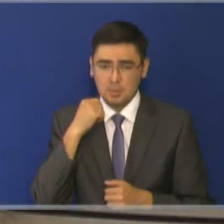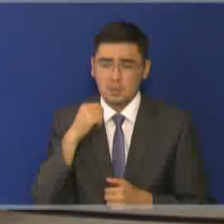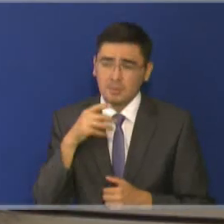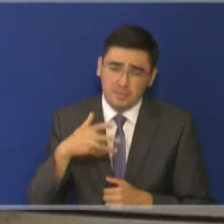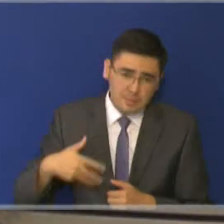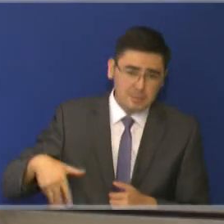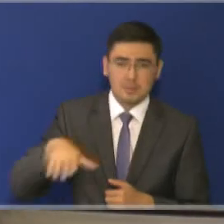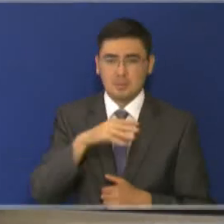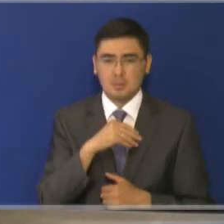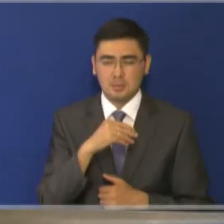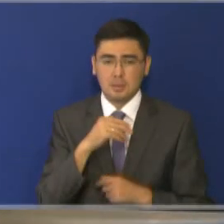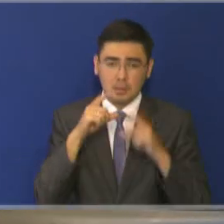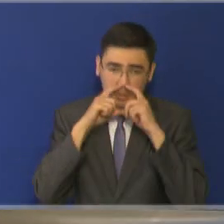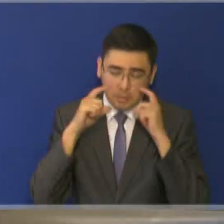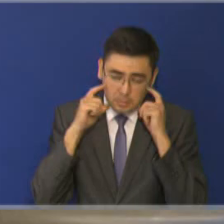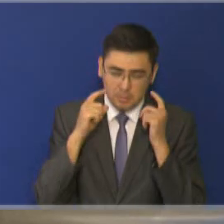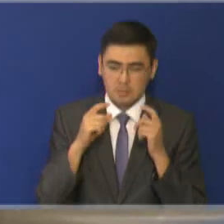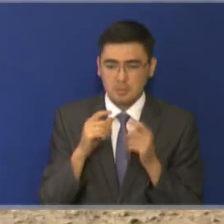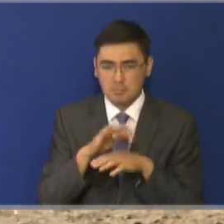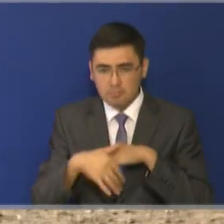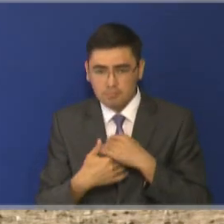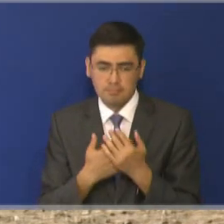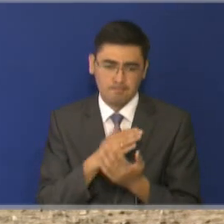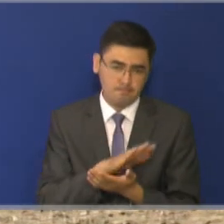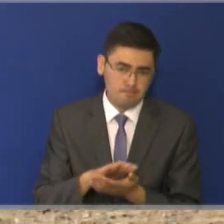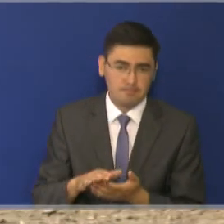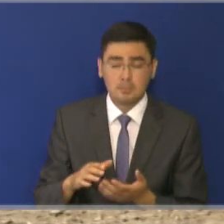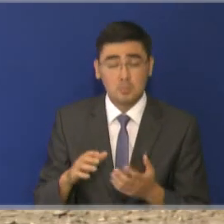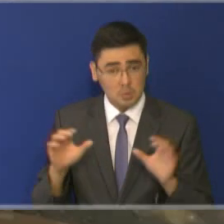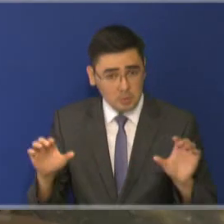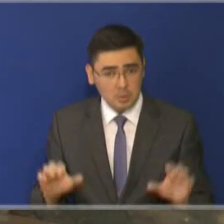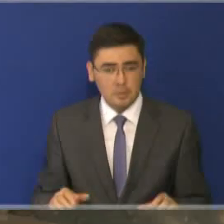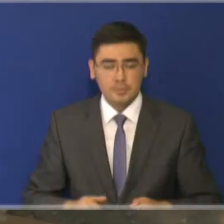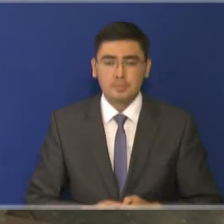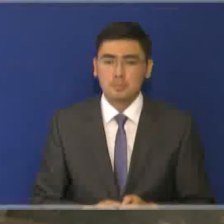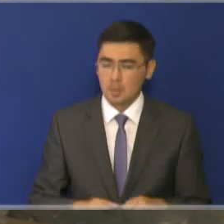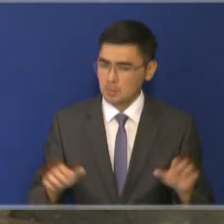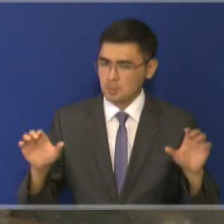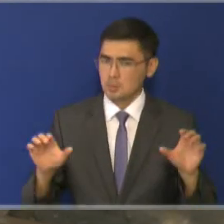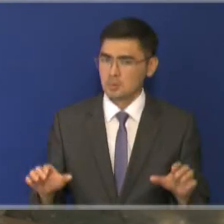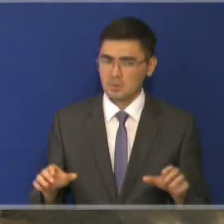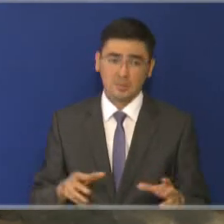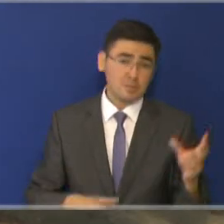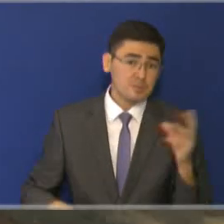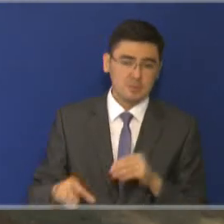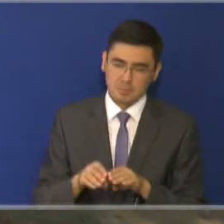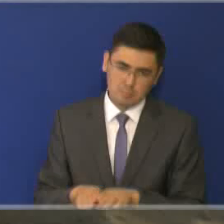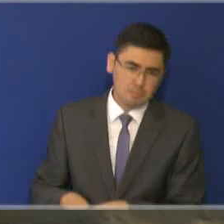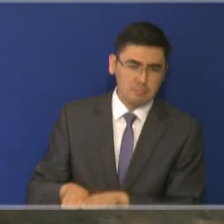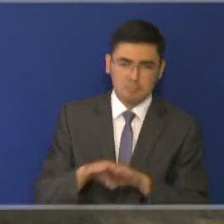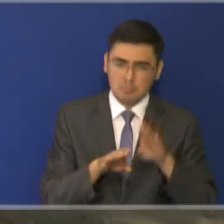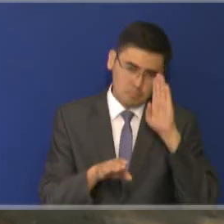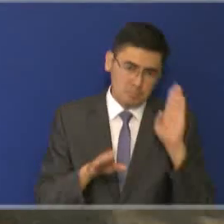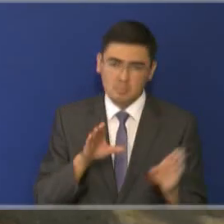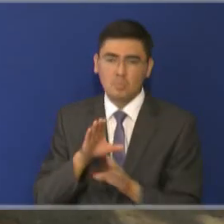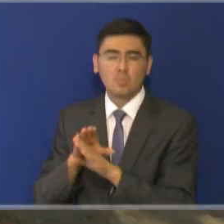қой өз үшін. Бір үшін емес, өз үшін сақтану керек. Закон есть закон. Бәріміз оған бағынуымыз керек. Әркім өз